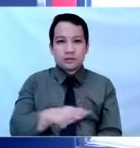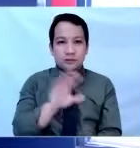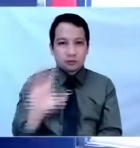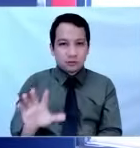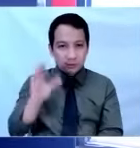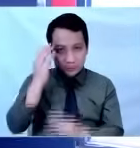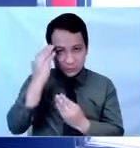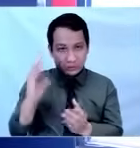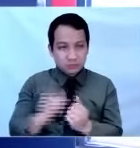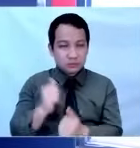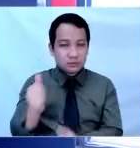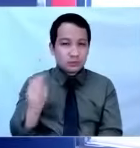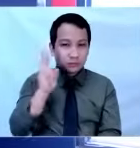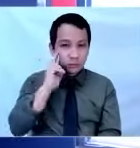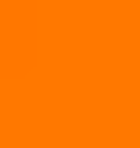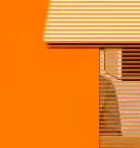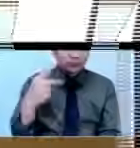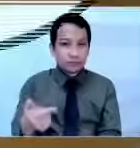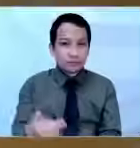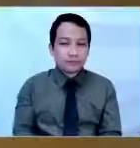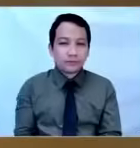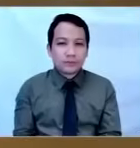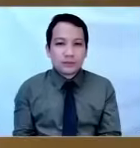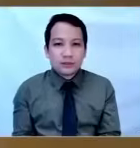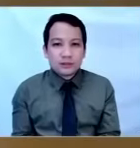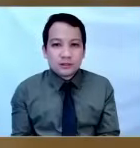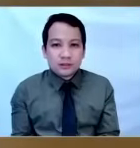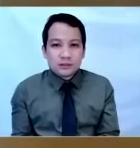balitang yan, si Rainiel Pawid.